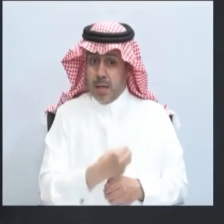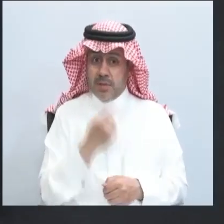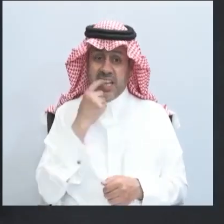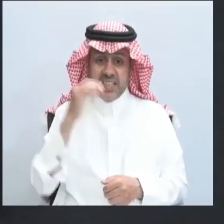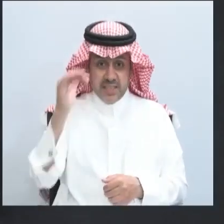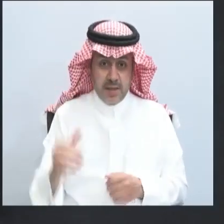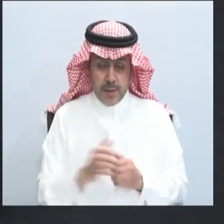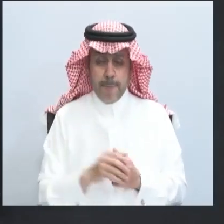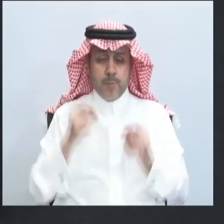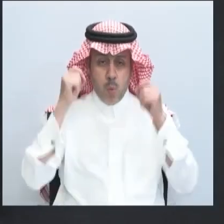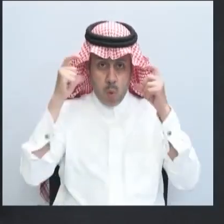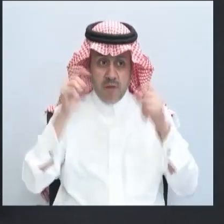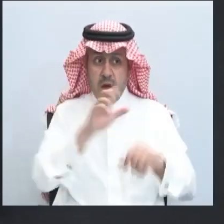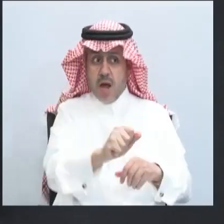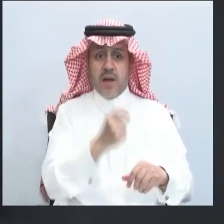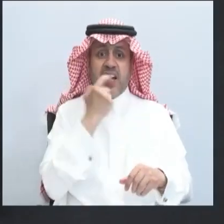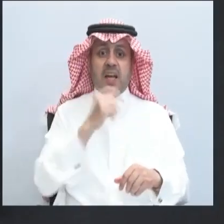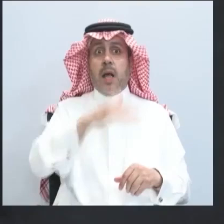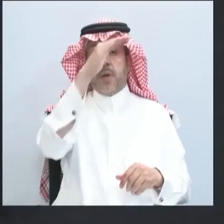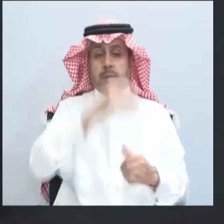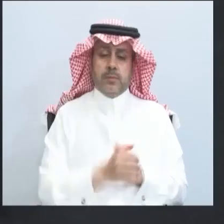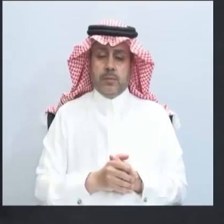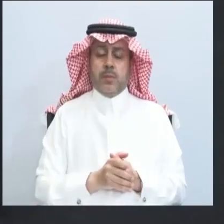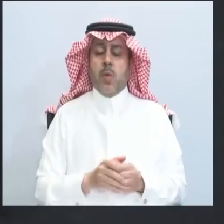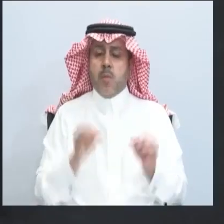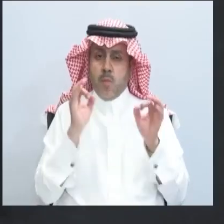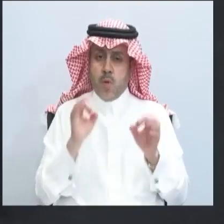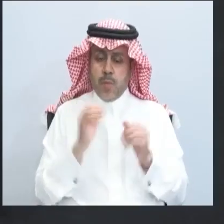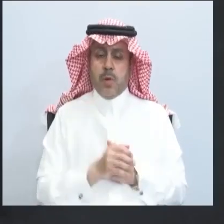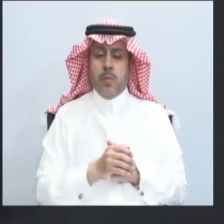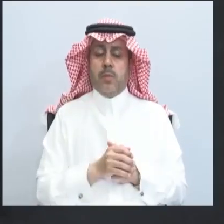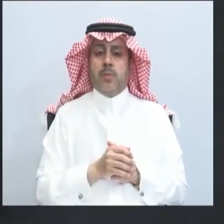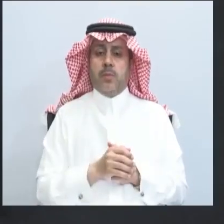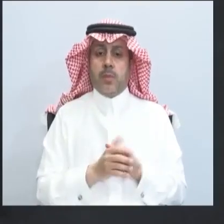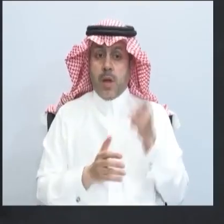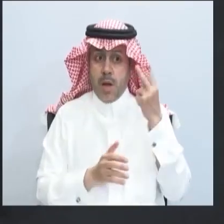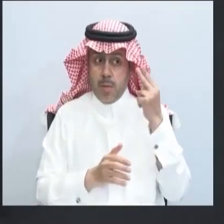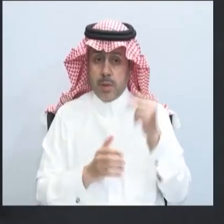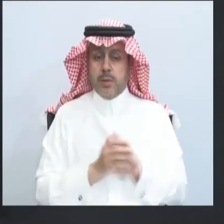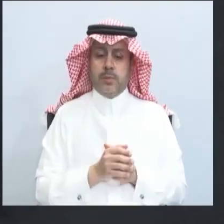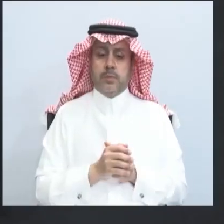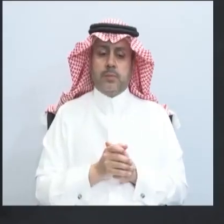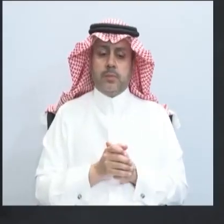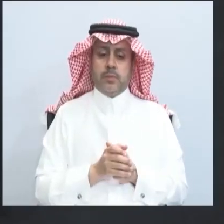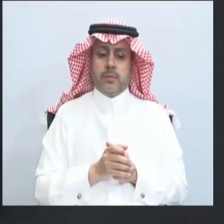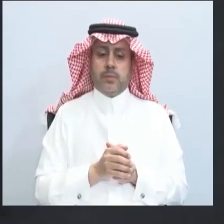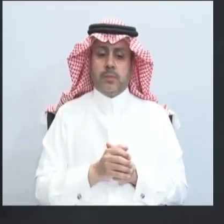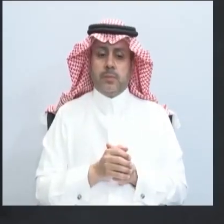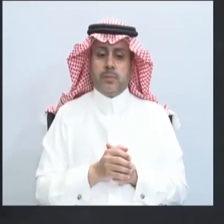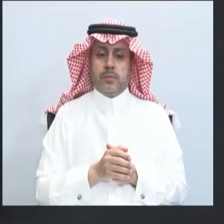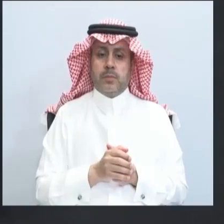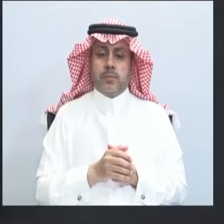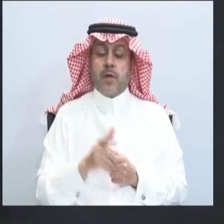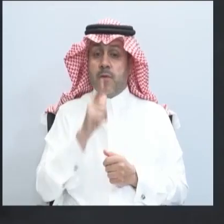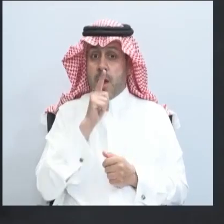ويعرف حق الكبير لابد من تمام هذين الامرين ولاحظوا معي